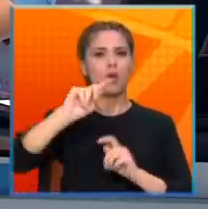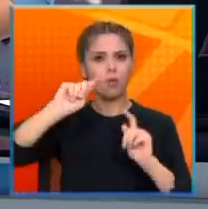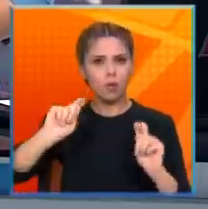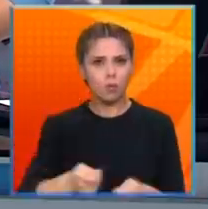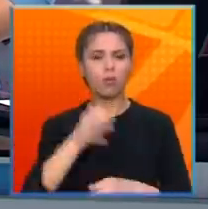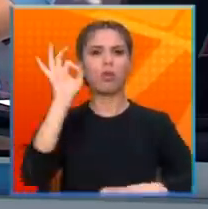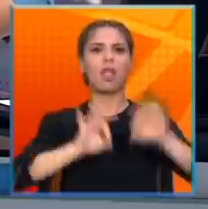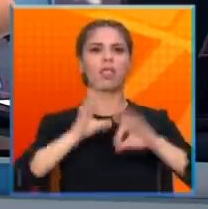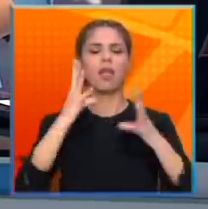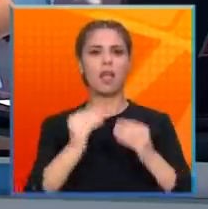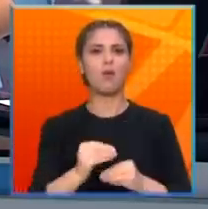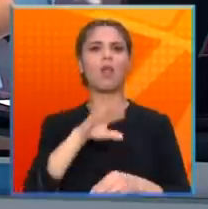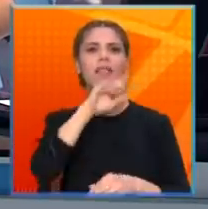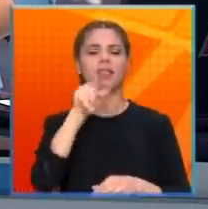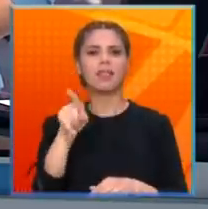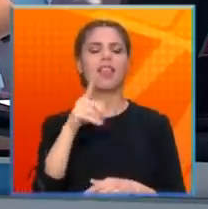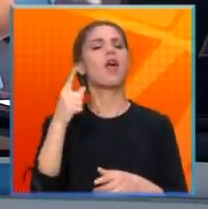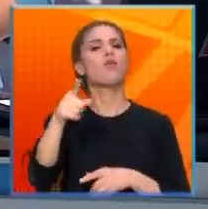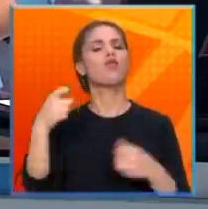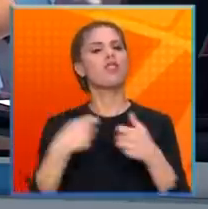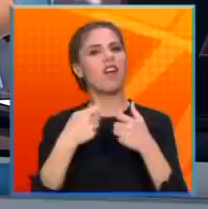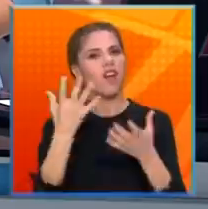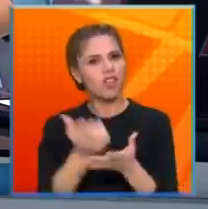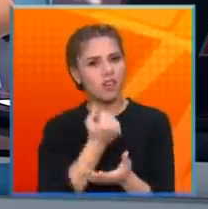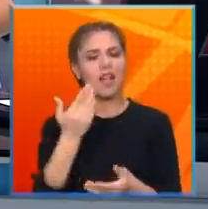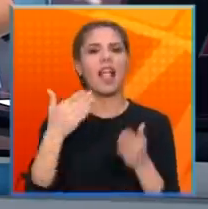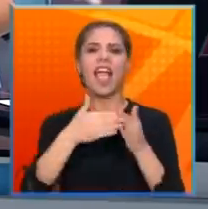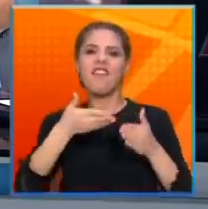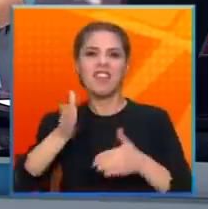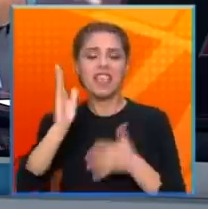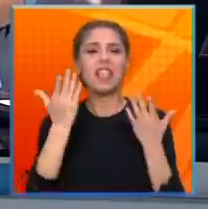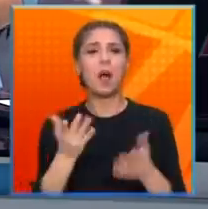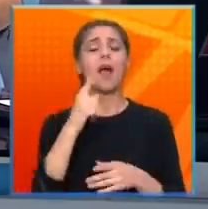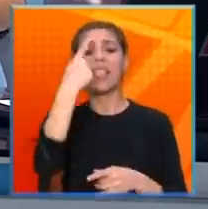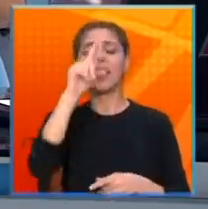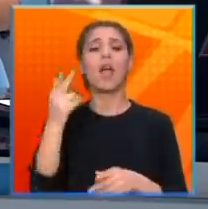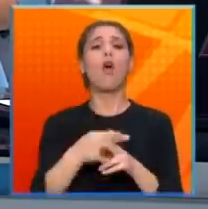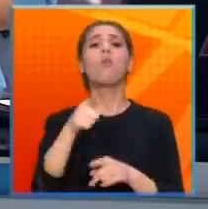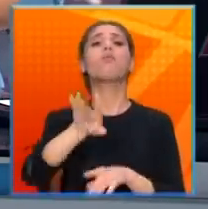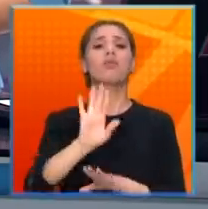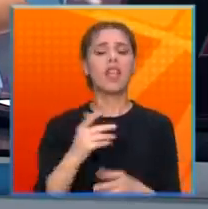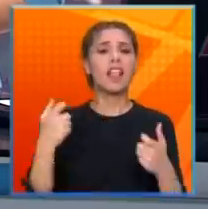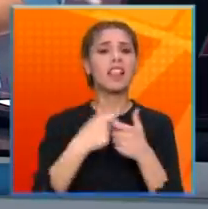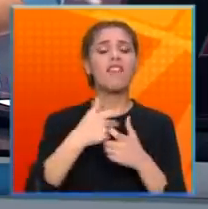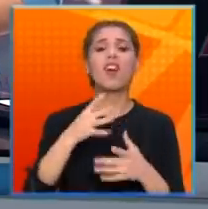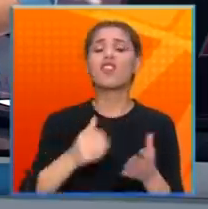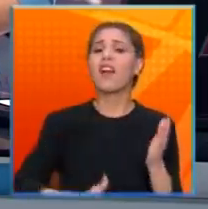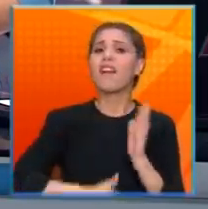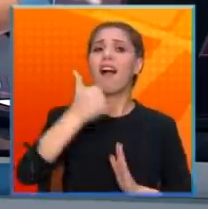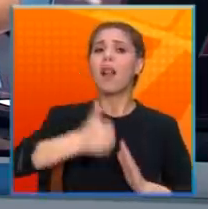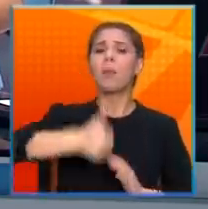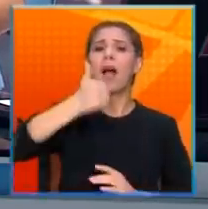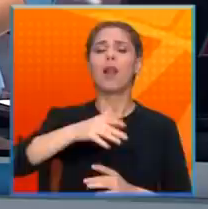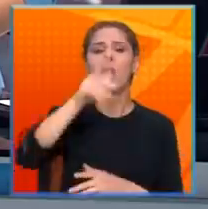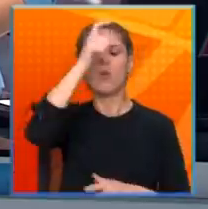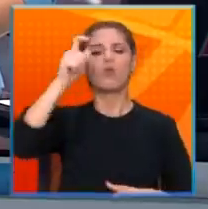teşhisiyle tedavi altında tutulan Halide Nine savaşı kazandı, taburcu oldu ama tek örnek o değil. Savaşın galipleri Türkiye'nin dört